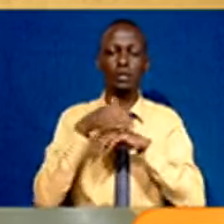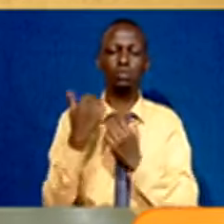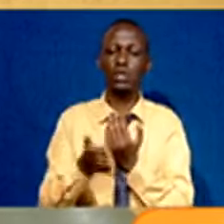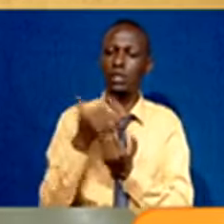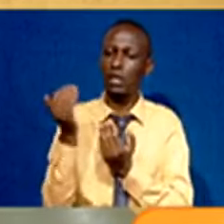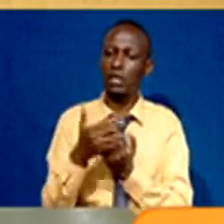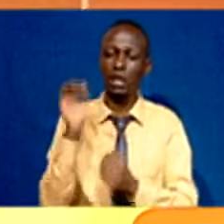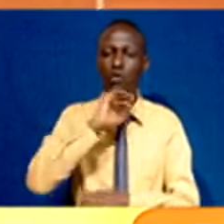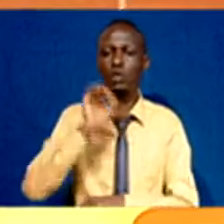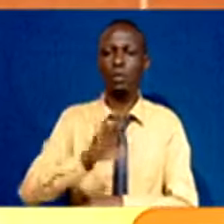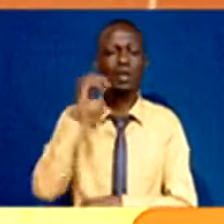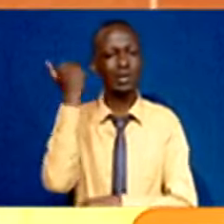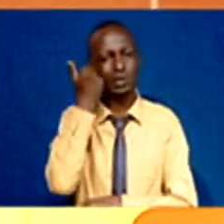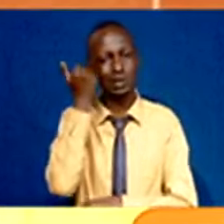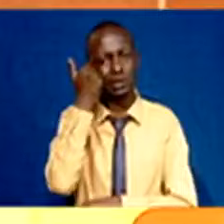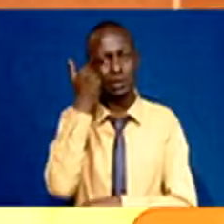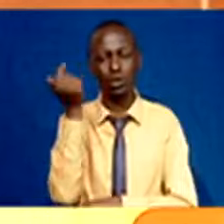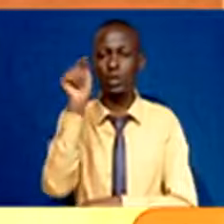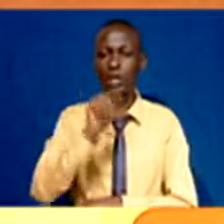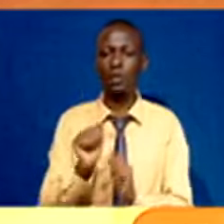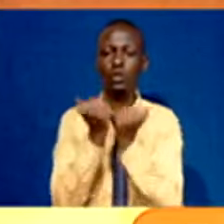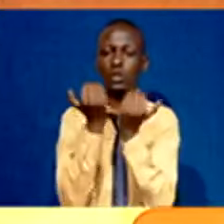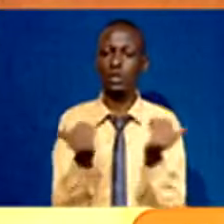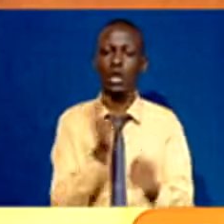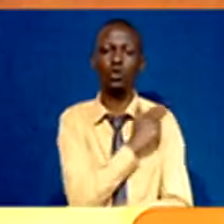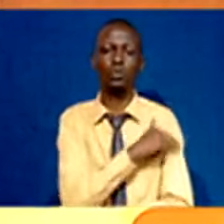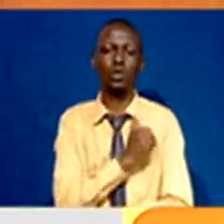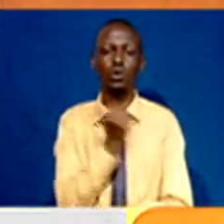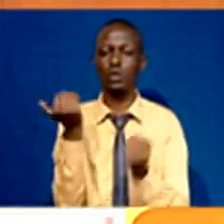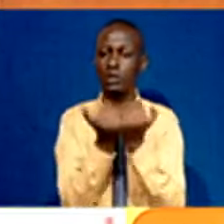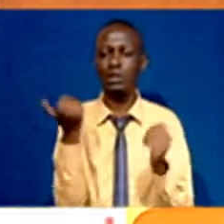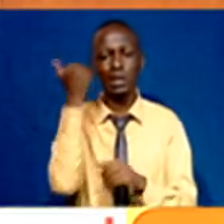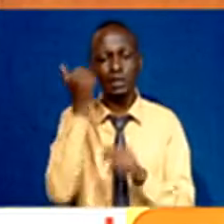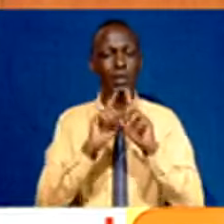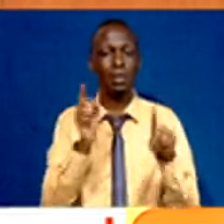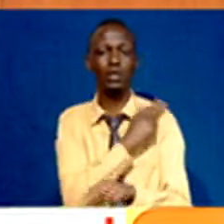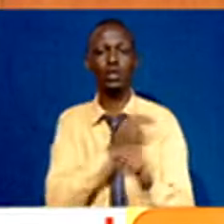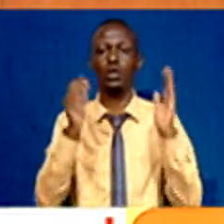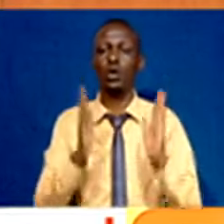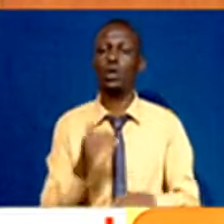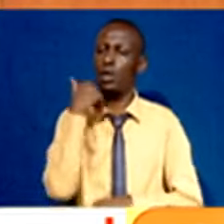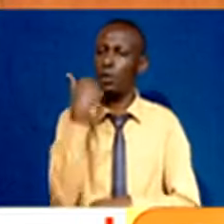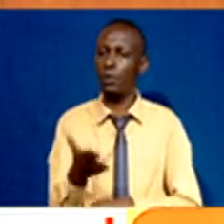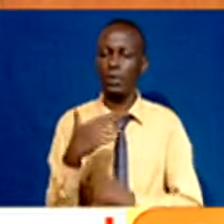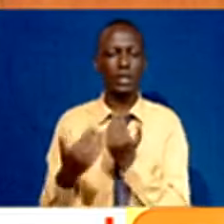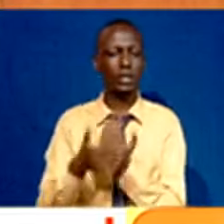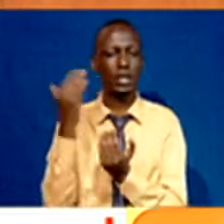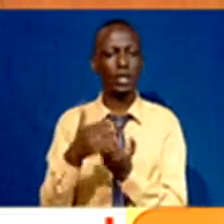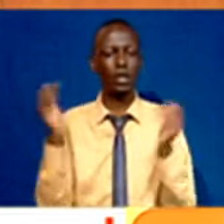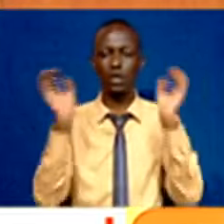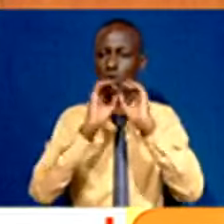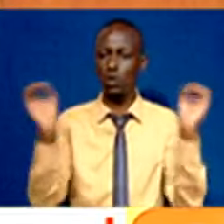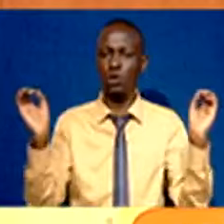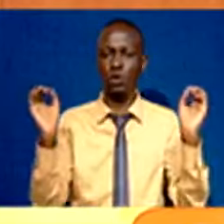son. Nimeleta mtoto hapo hospitali, alikuwa mgonjwa, lakini nimepata madaktari hawako, sasa sijashughulikiwa.